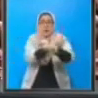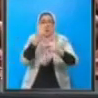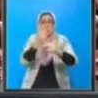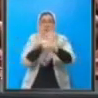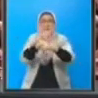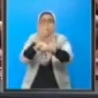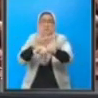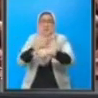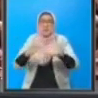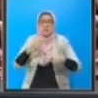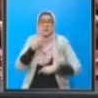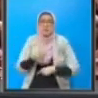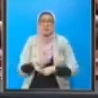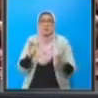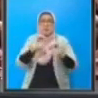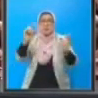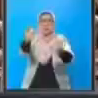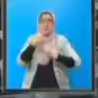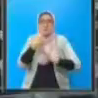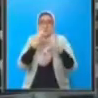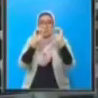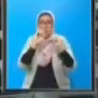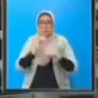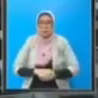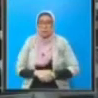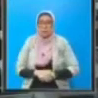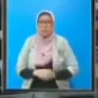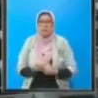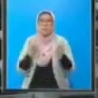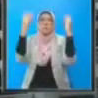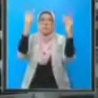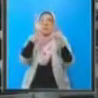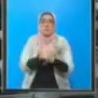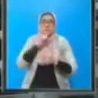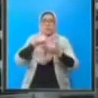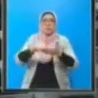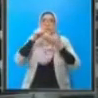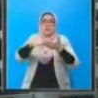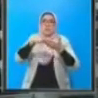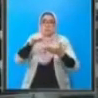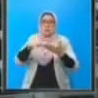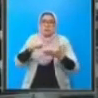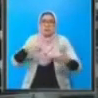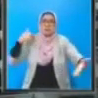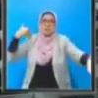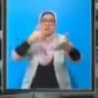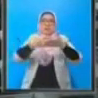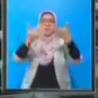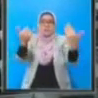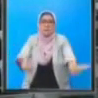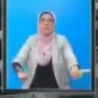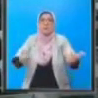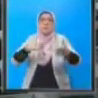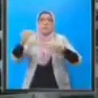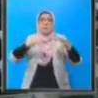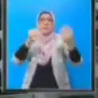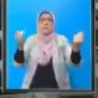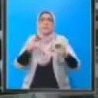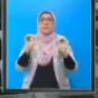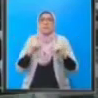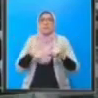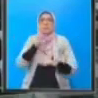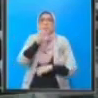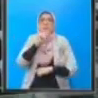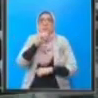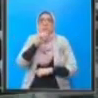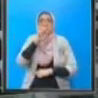lihat hasilnya turunkan coba-coba kali dah Antasura sampai sekarang sadap penjelasan Bintulu sampai sekarang hilang